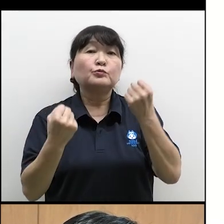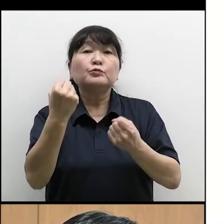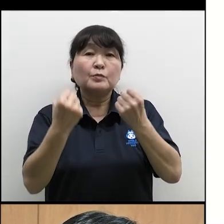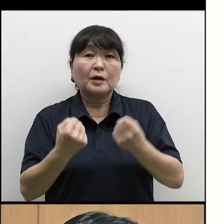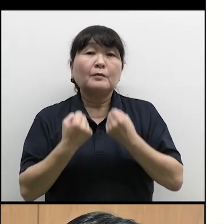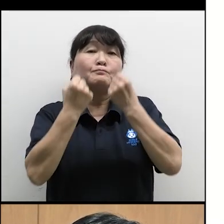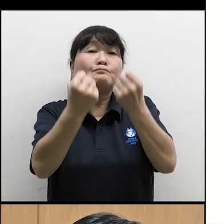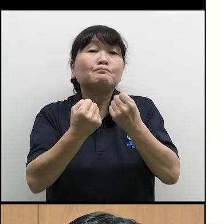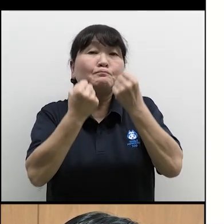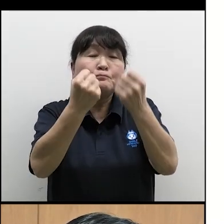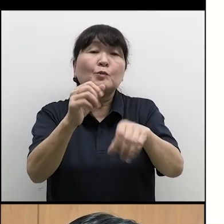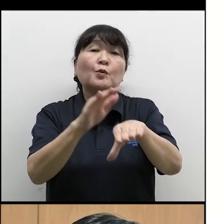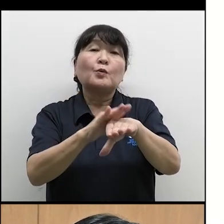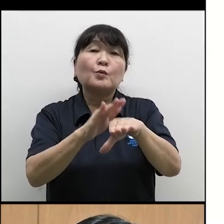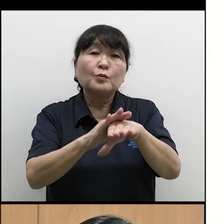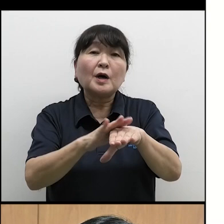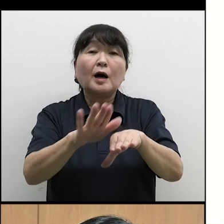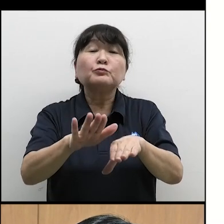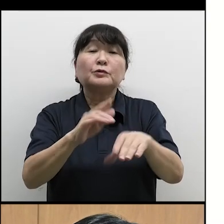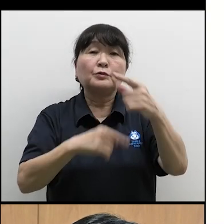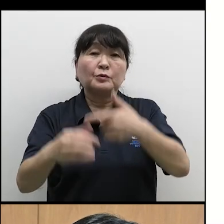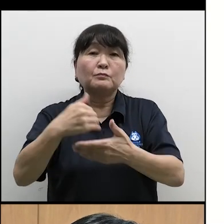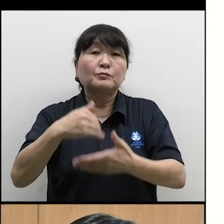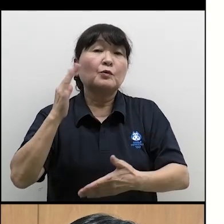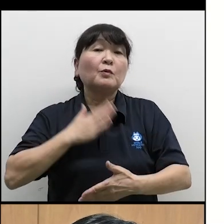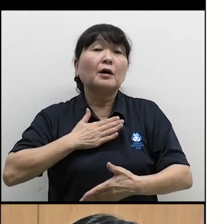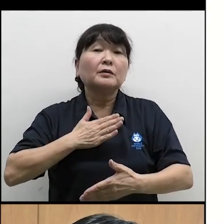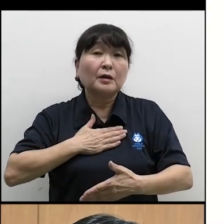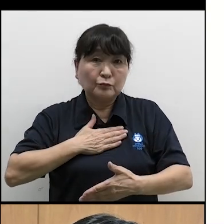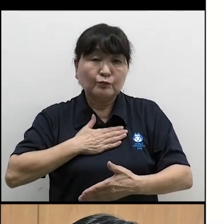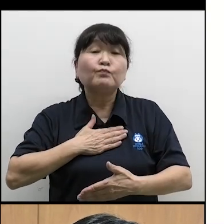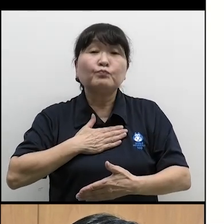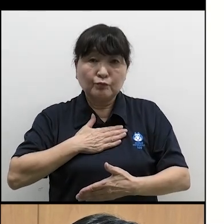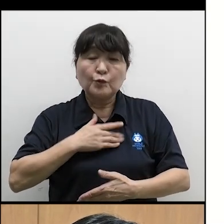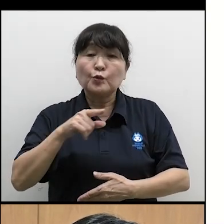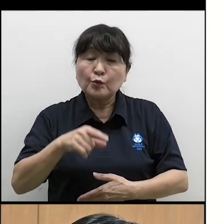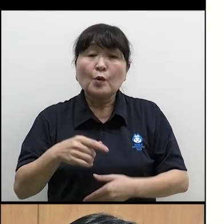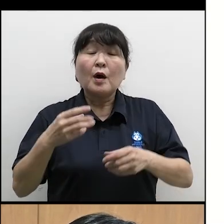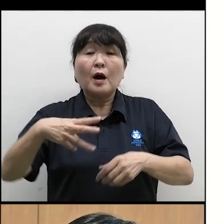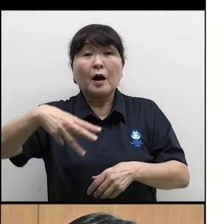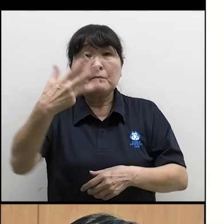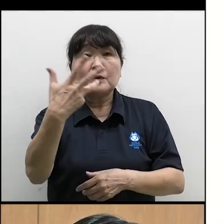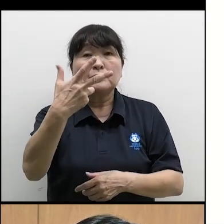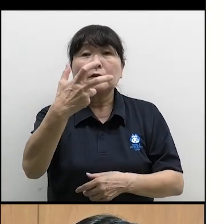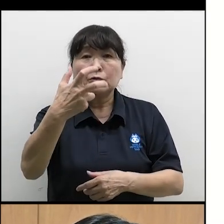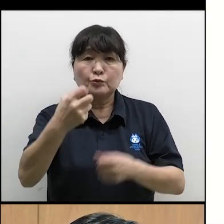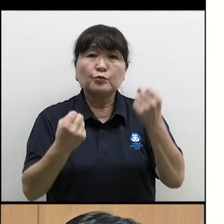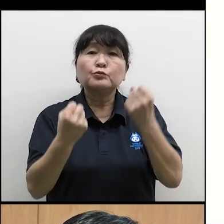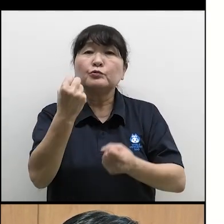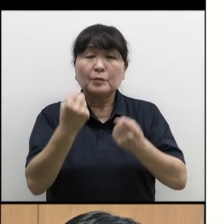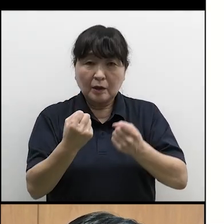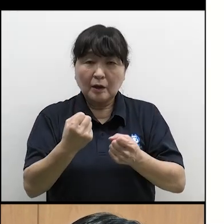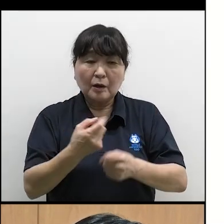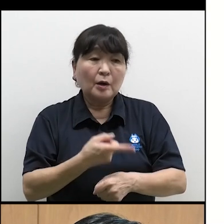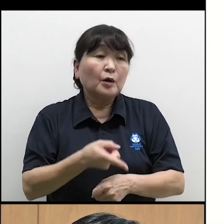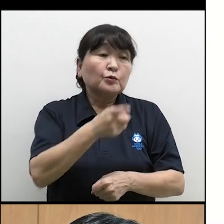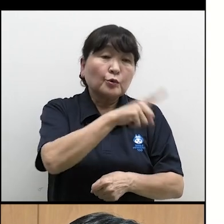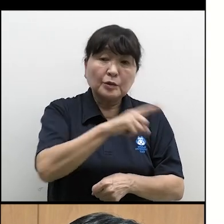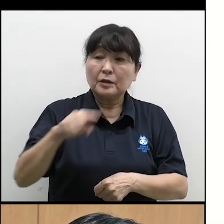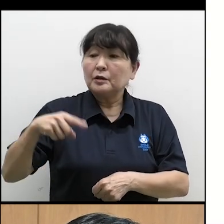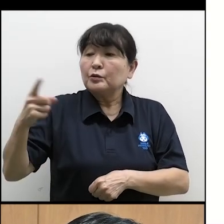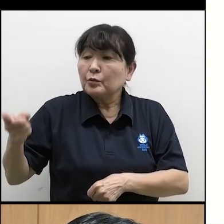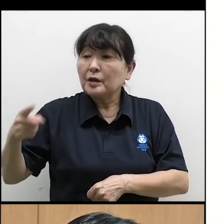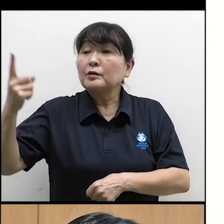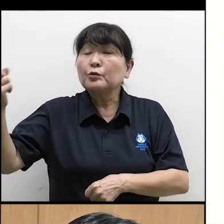ているというデータがございます。この870台が、横の宮崎大橋であったり天満橋、さらには橘橋に